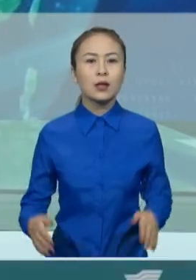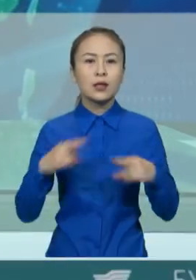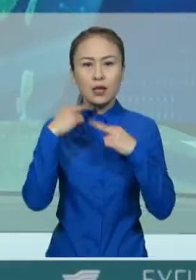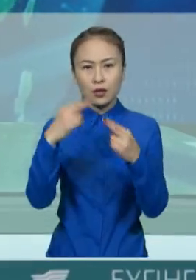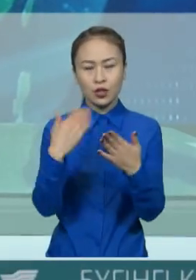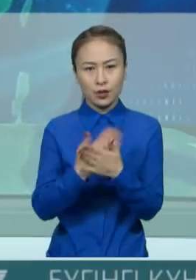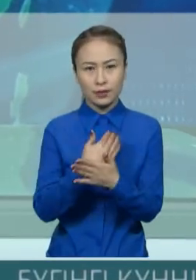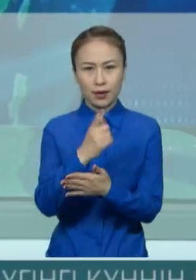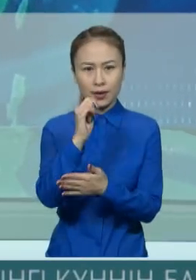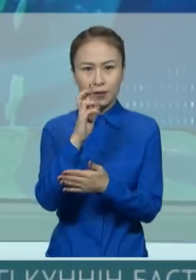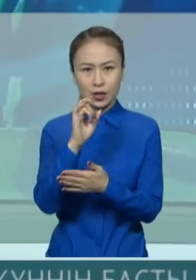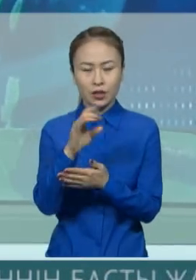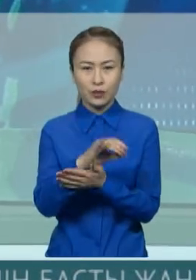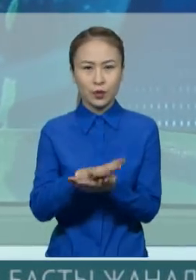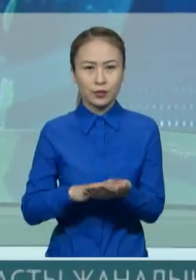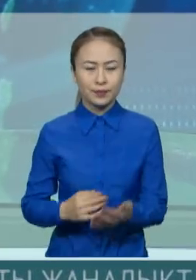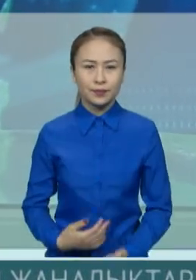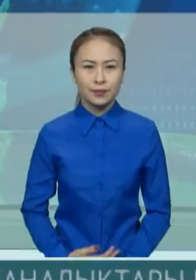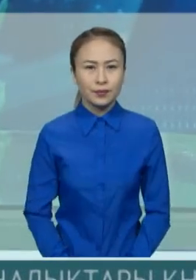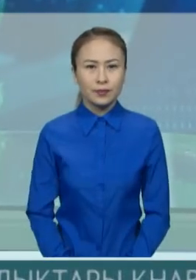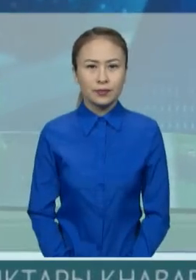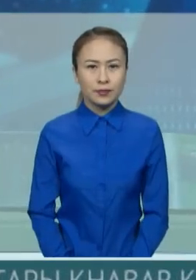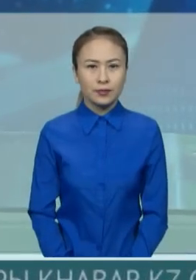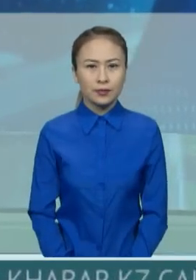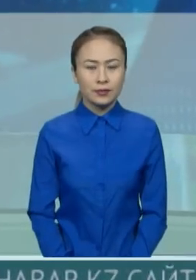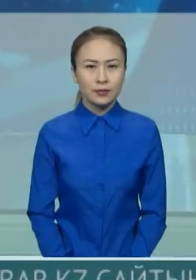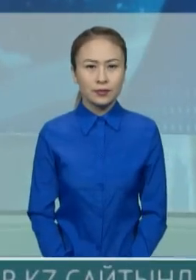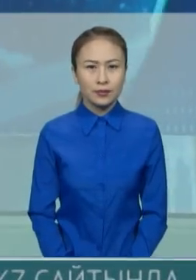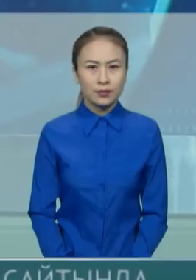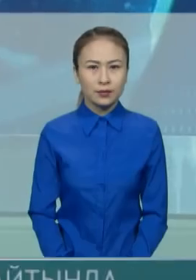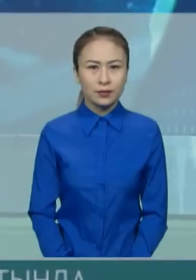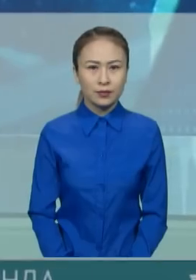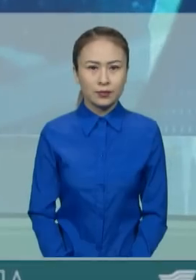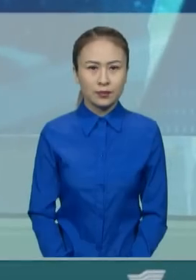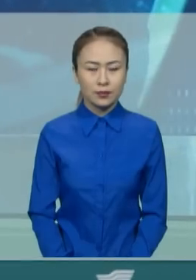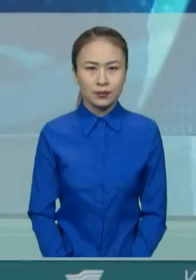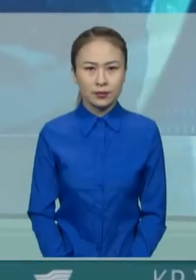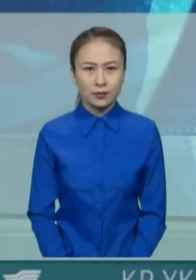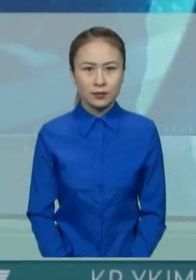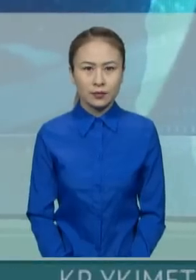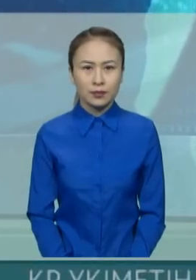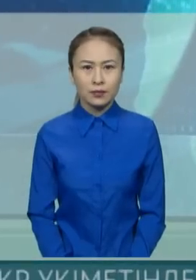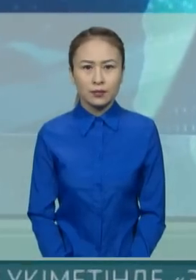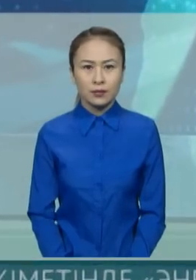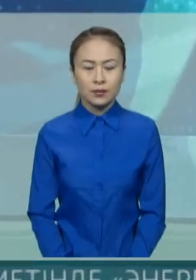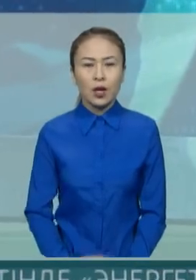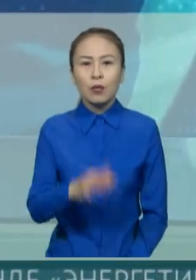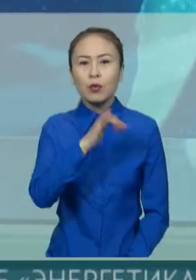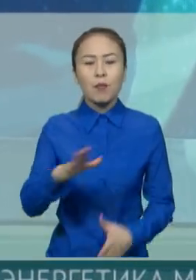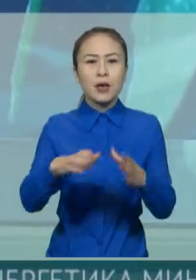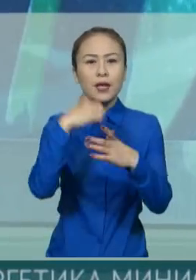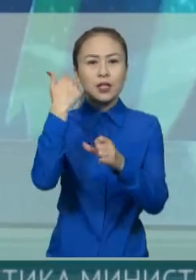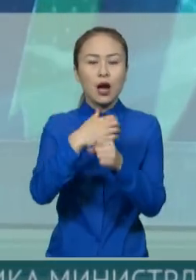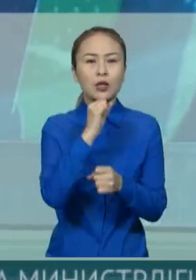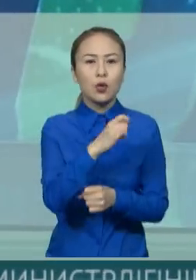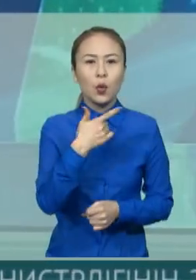Назарларыңызды күндізгі жаңалықтар студияда Жамбыл Зинолла және сурда аудармашы әріптесім Жанбота Сәрсенбаева. Біркен ұлттар ұйымының